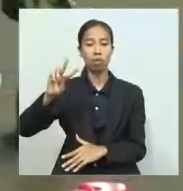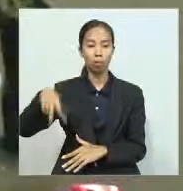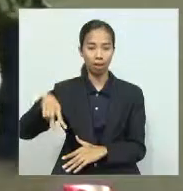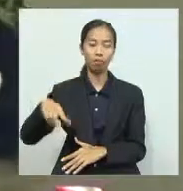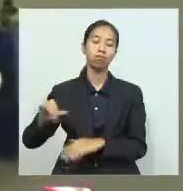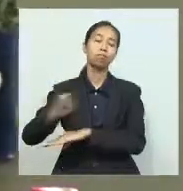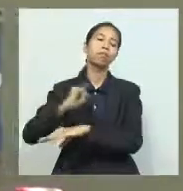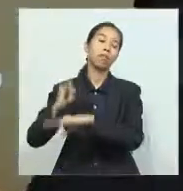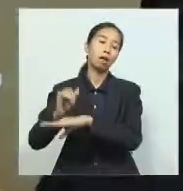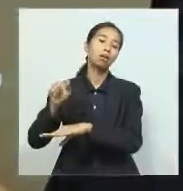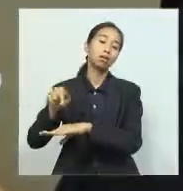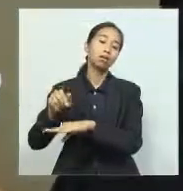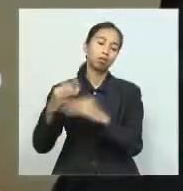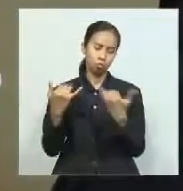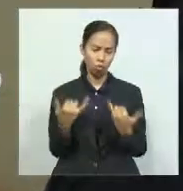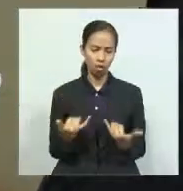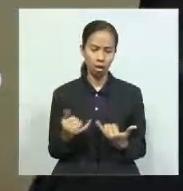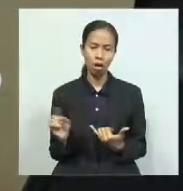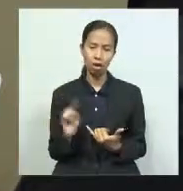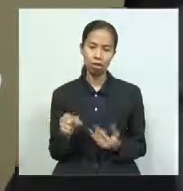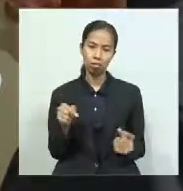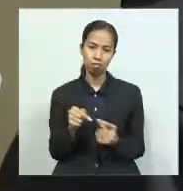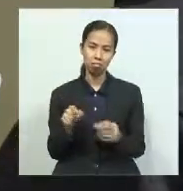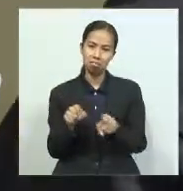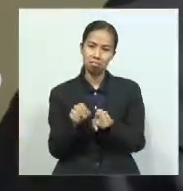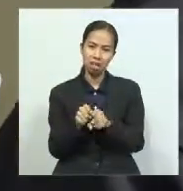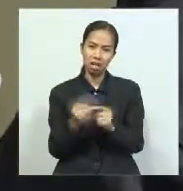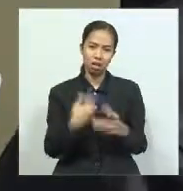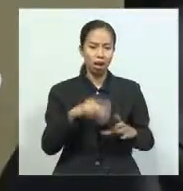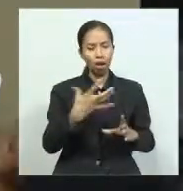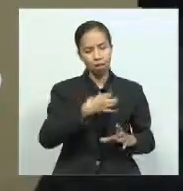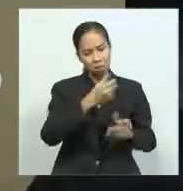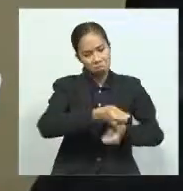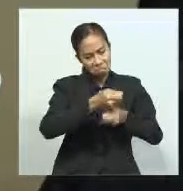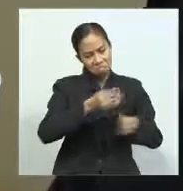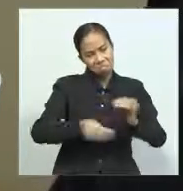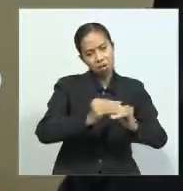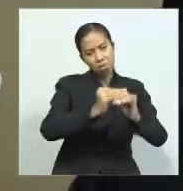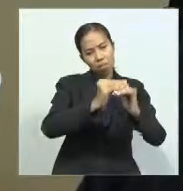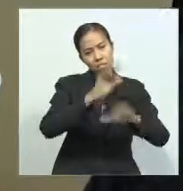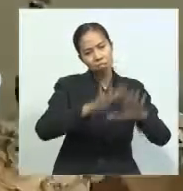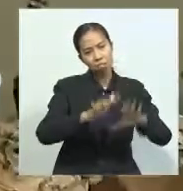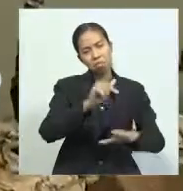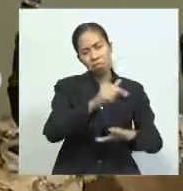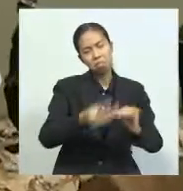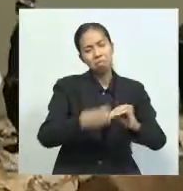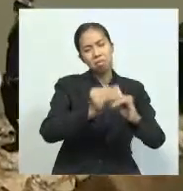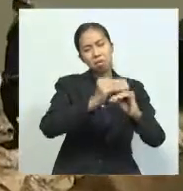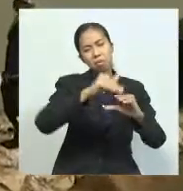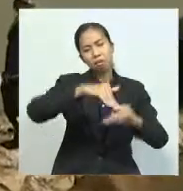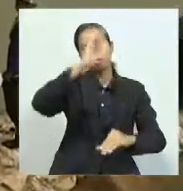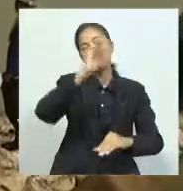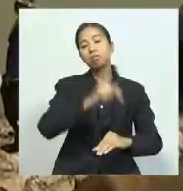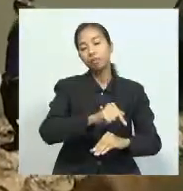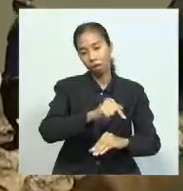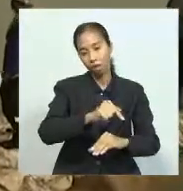222,866 ไร่เท่ากับว่าตอนนี้มีพื้นที่เพาะปลูกเกินแผนราว 178,000 ไร่นะครับแต่ว่